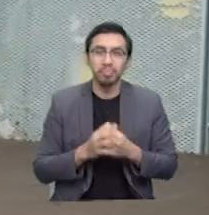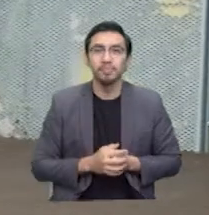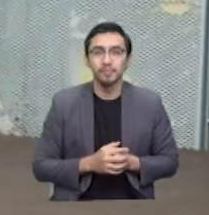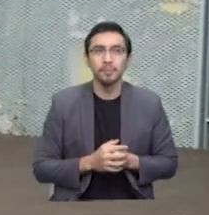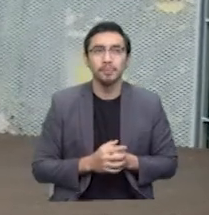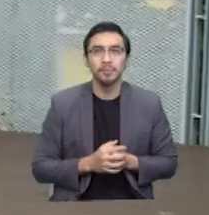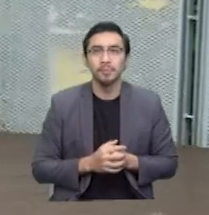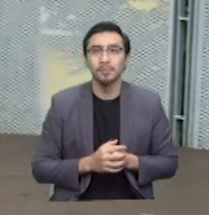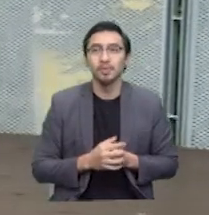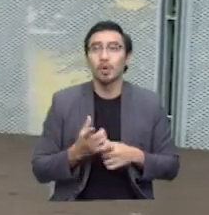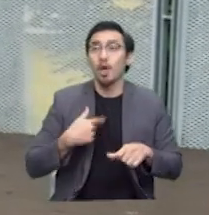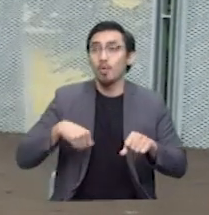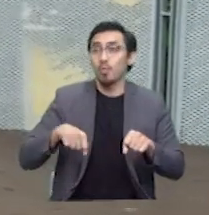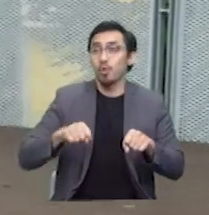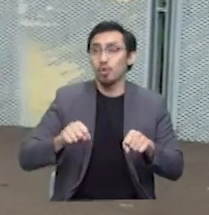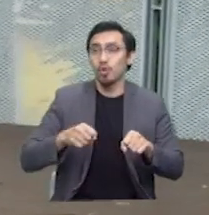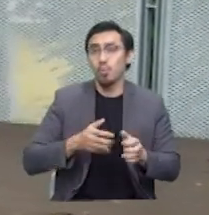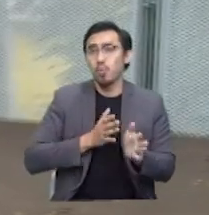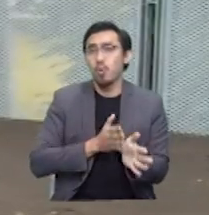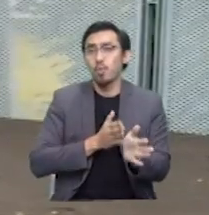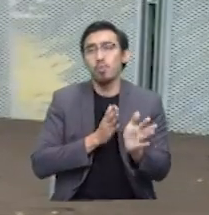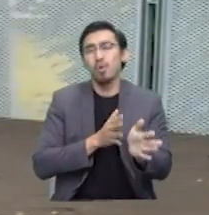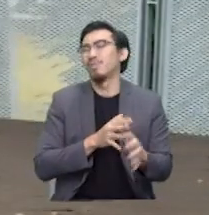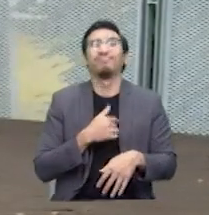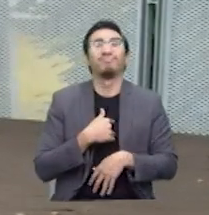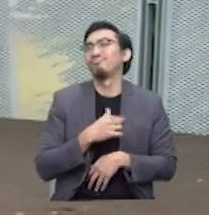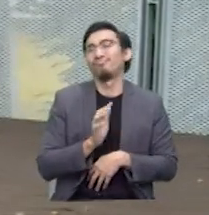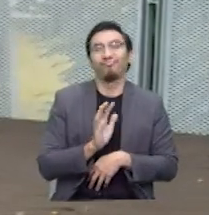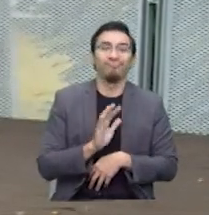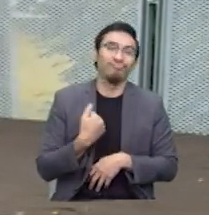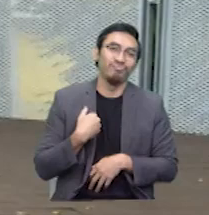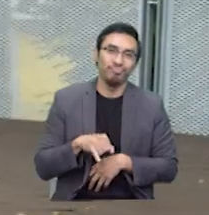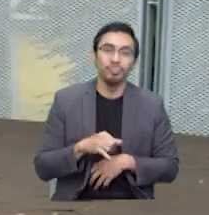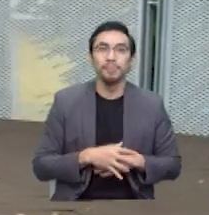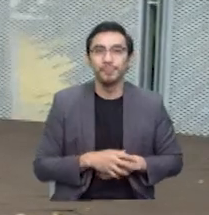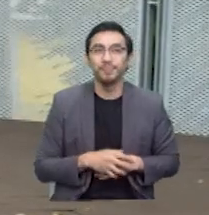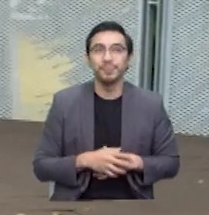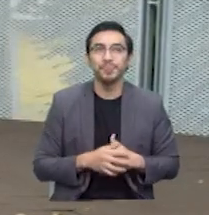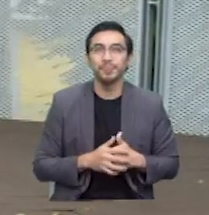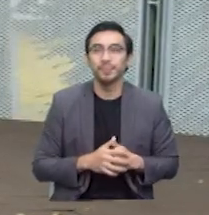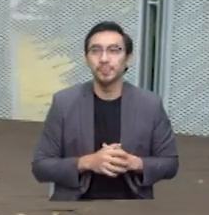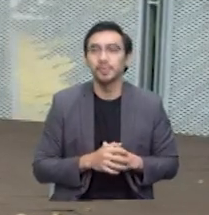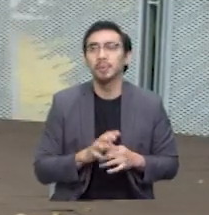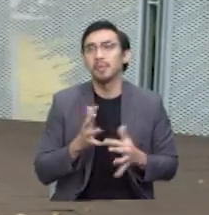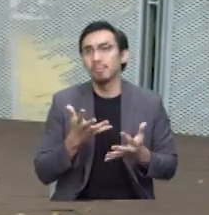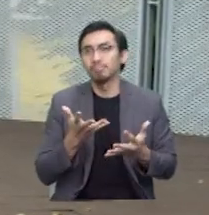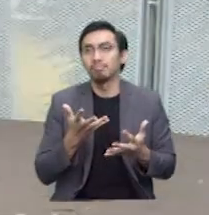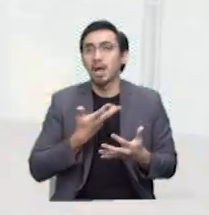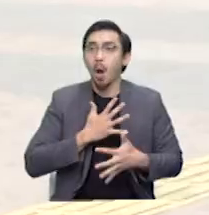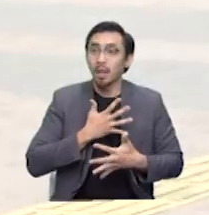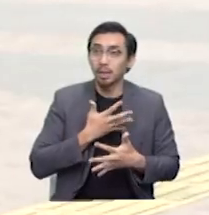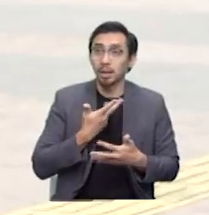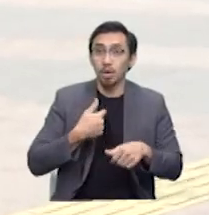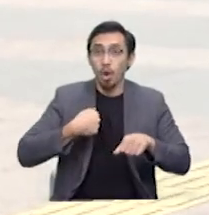konvoy, karena emang nggak suka konvoy aja. Terlalu rame. Ya, rawan takutnya rawan tawuran atau keributan gitu aja sih, Kak.